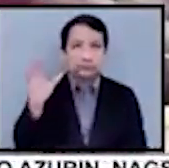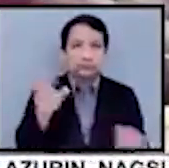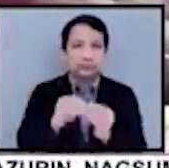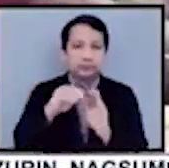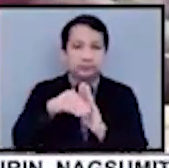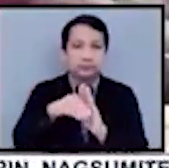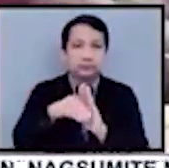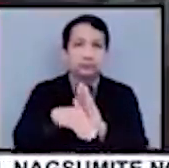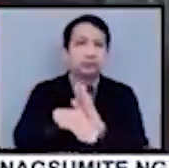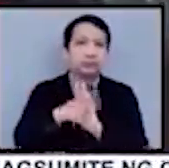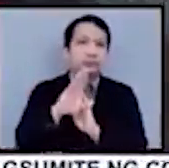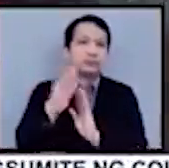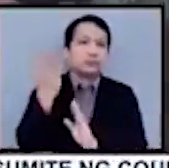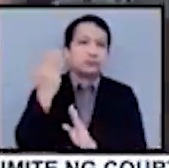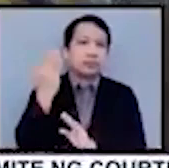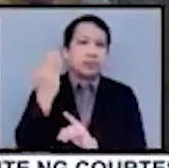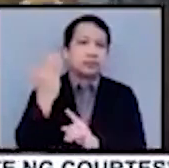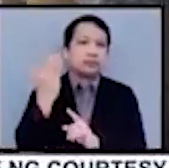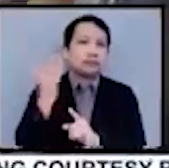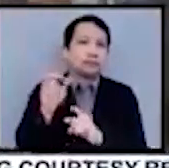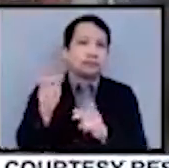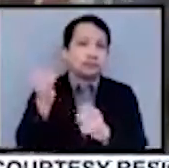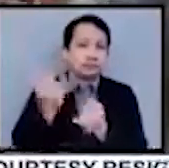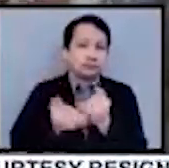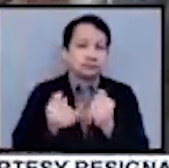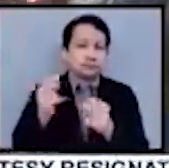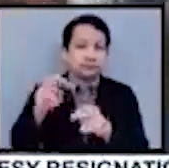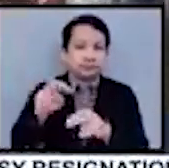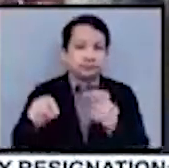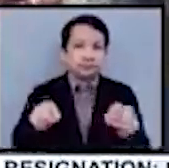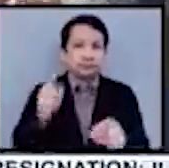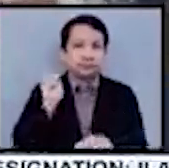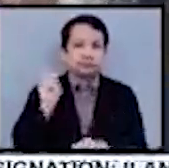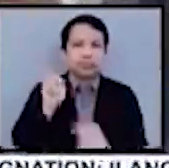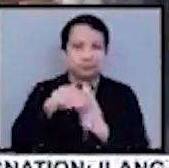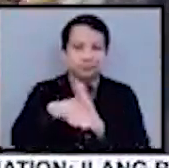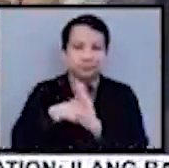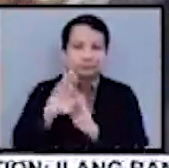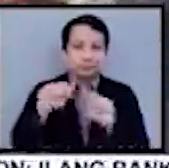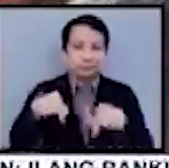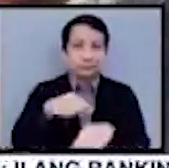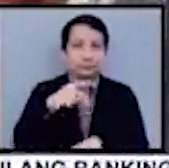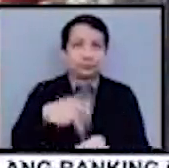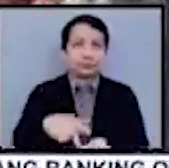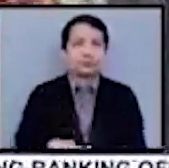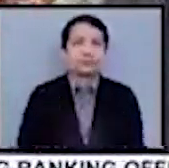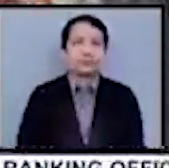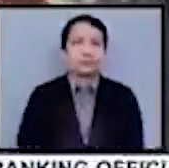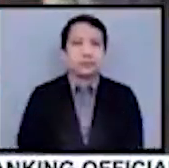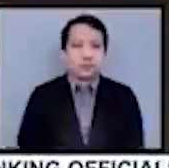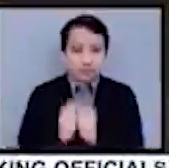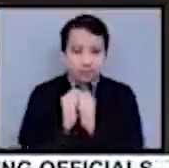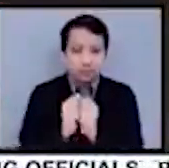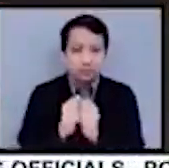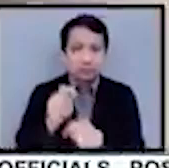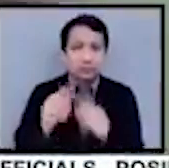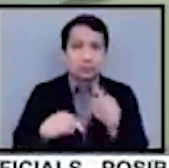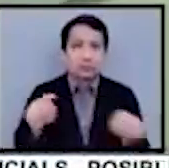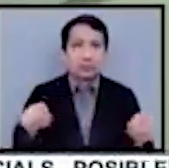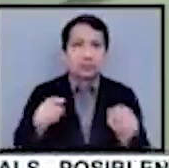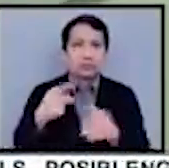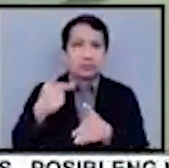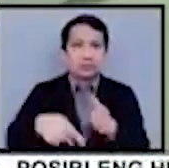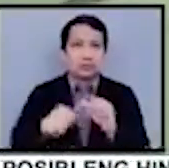huling buwan ng 2022 na nagpabilis sa antas ng inflation sa ating bansa. Kasama rin ang iba pang produkto gaya ng